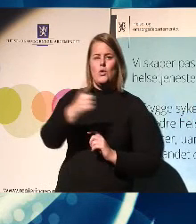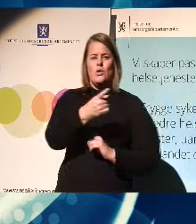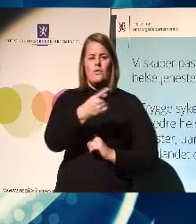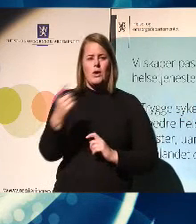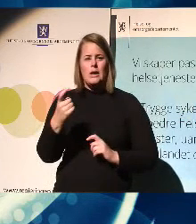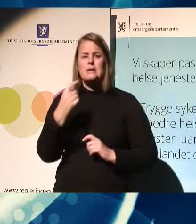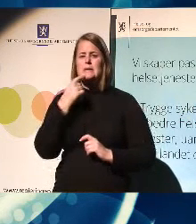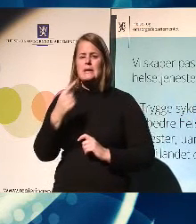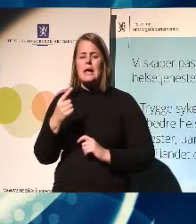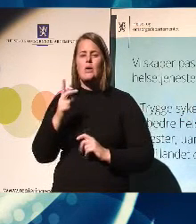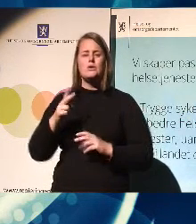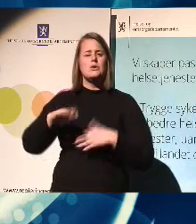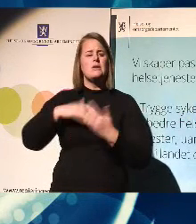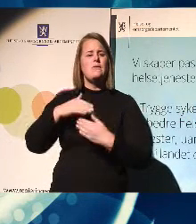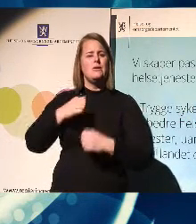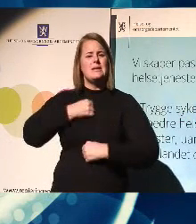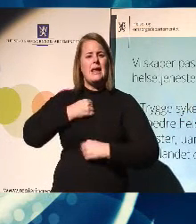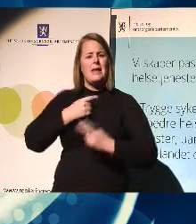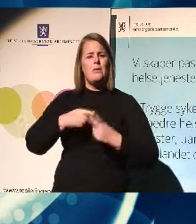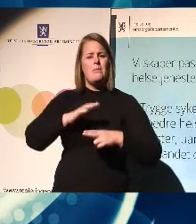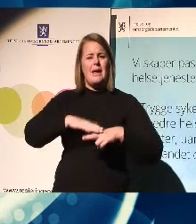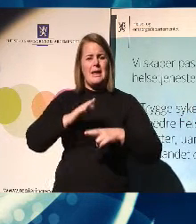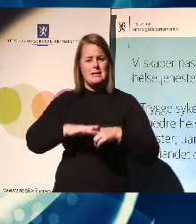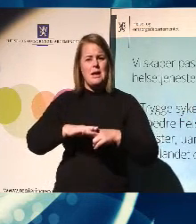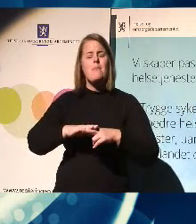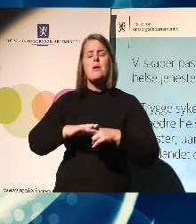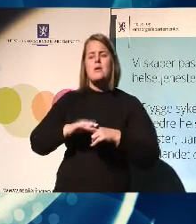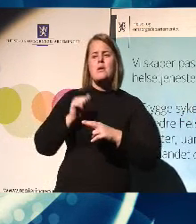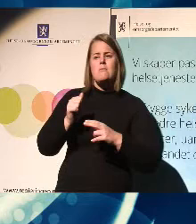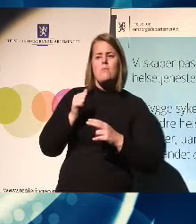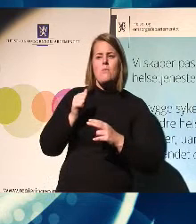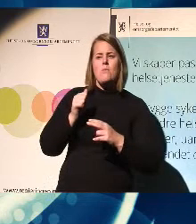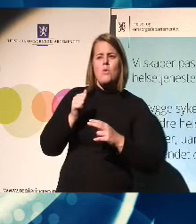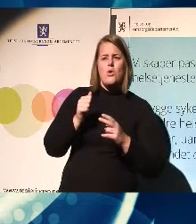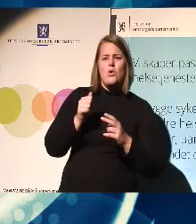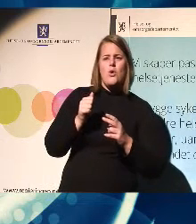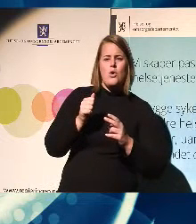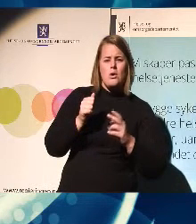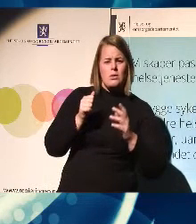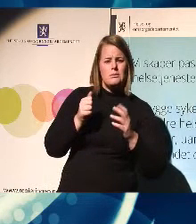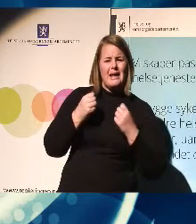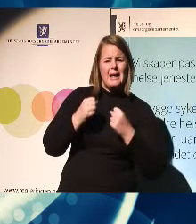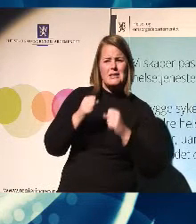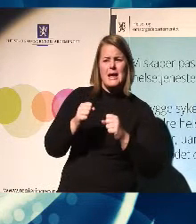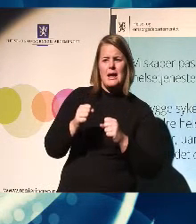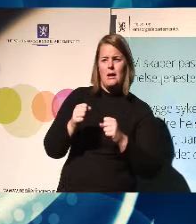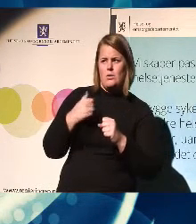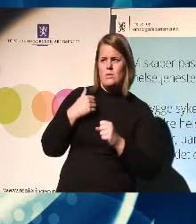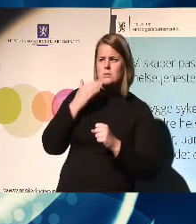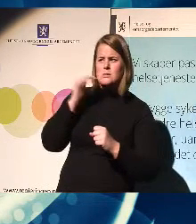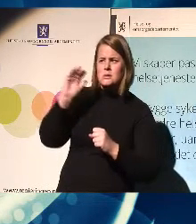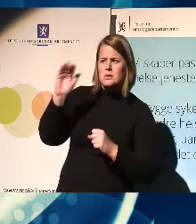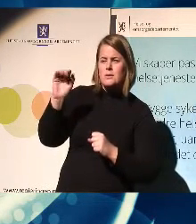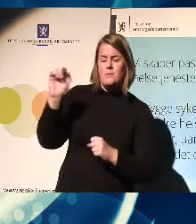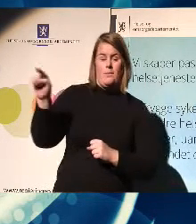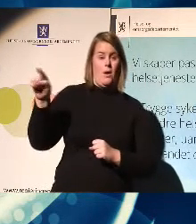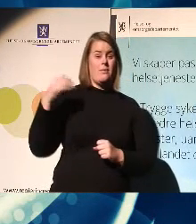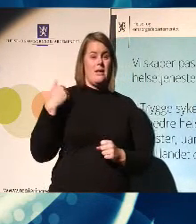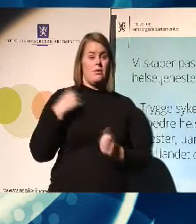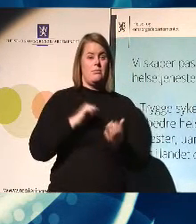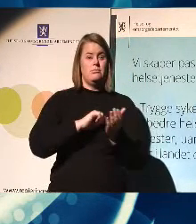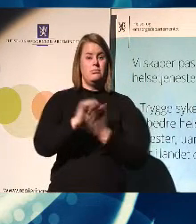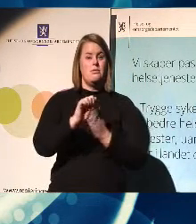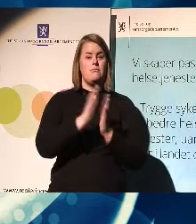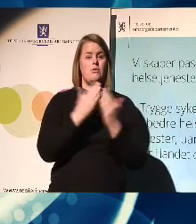interessere seg for samfunnssikkerhet og beredskap, og det har han gjort. Og han har skrevet en bok som har kommet ut akkurat nå, som heter «Vaksinen mot